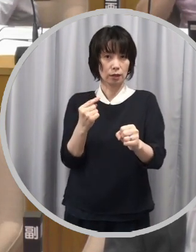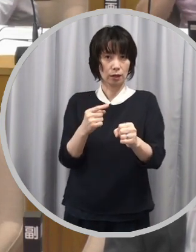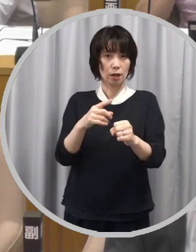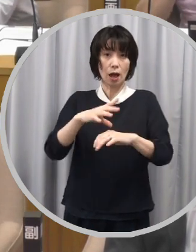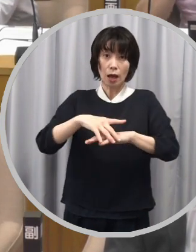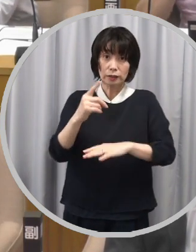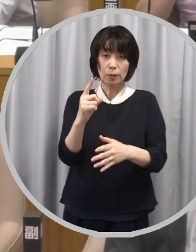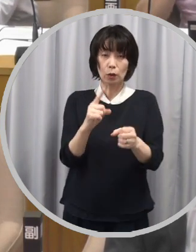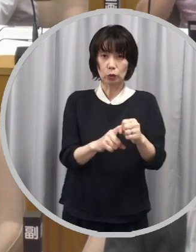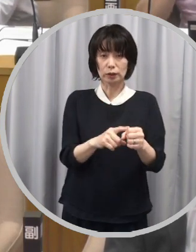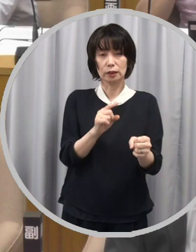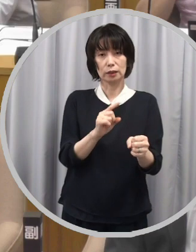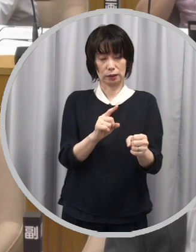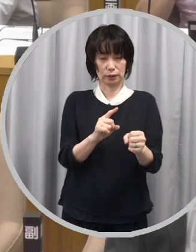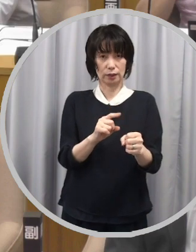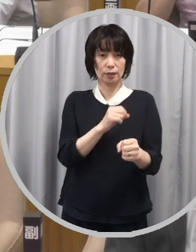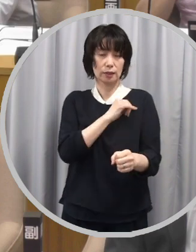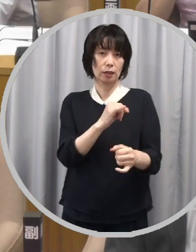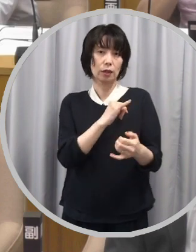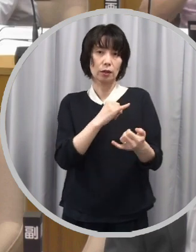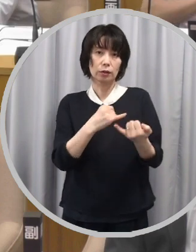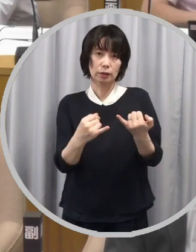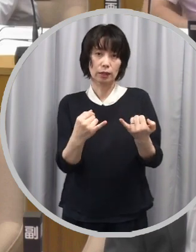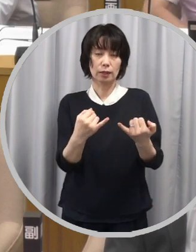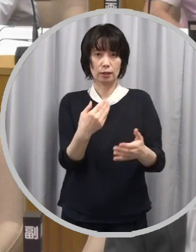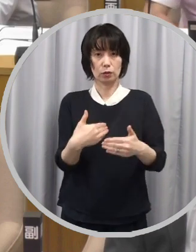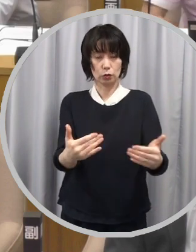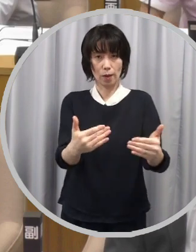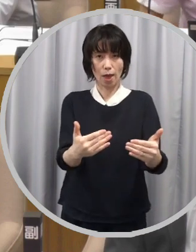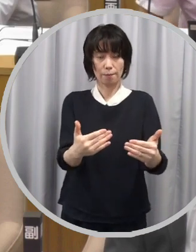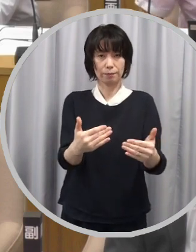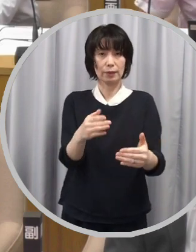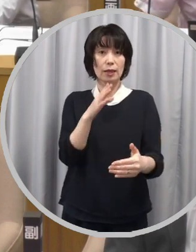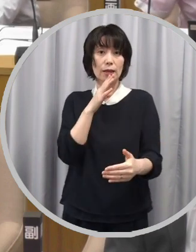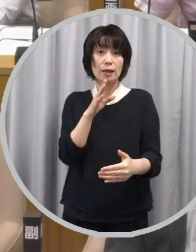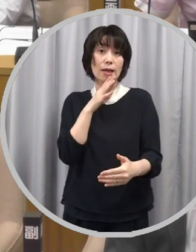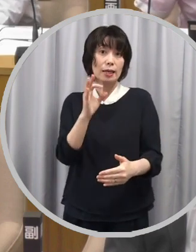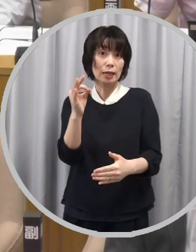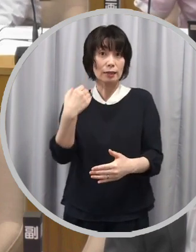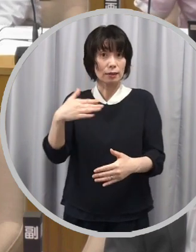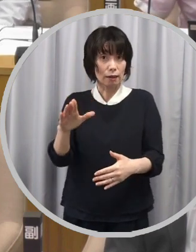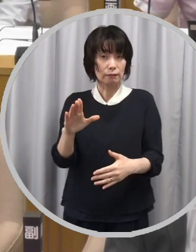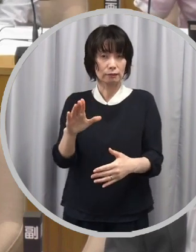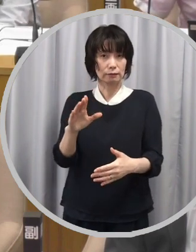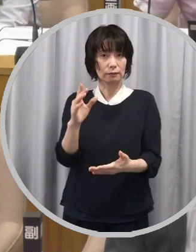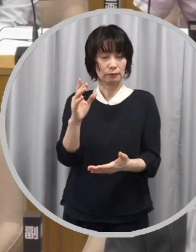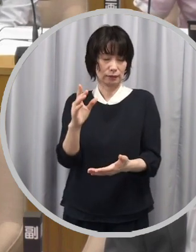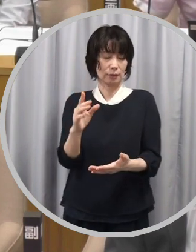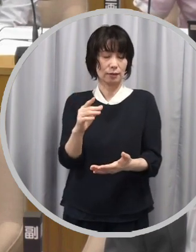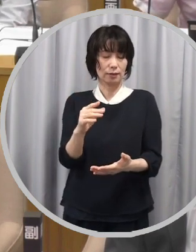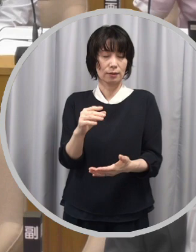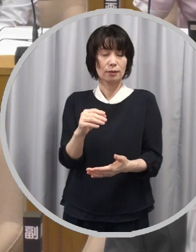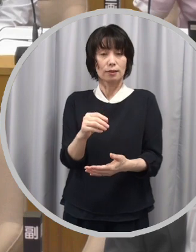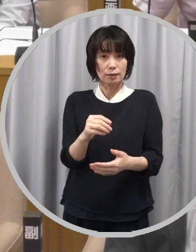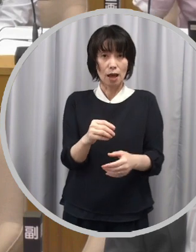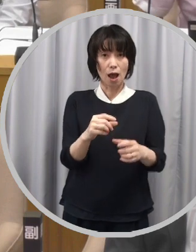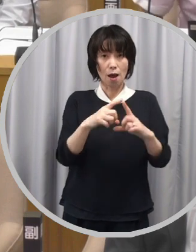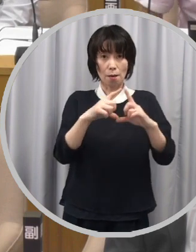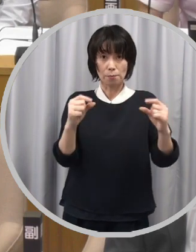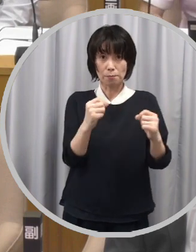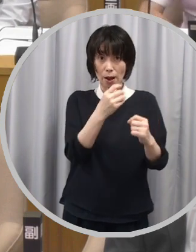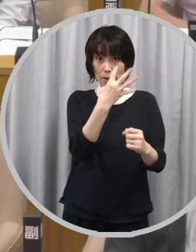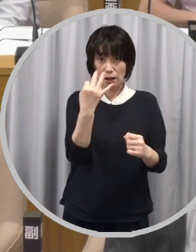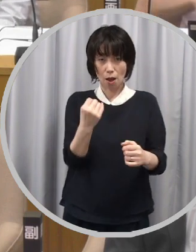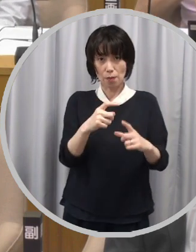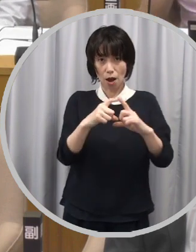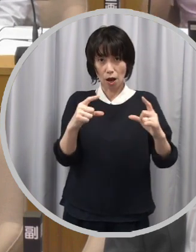として積極的に進めてきた施策であり、これまでキャッシュレス決済やマイナンバーカードによる代行サービス拡充